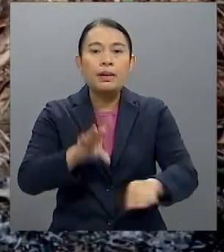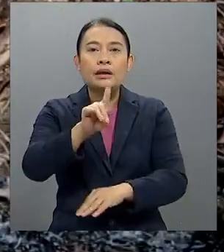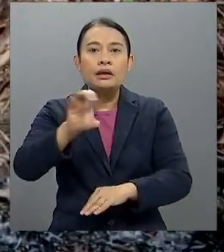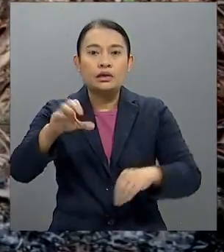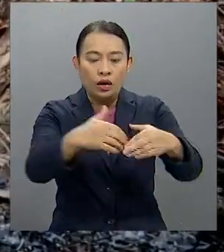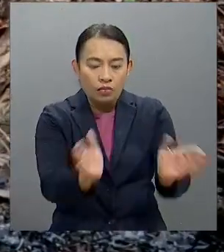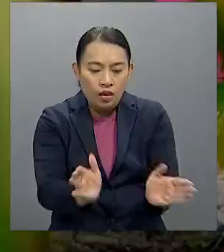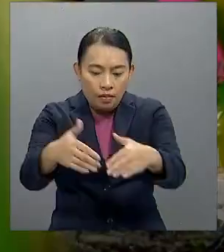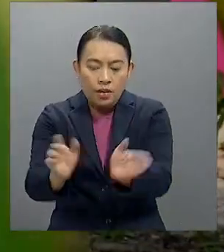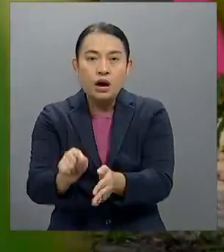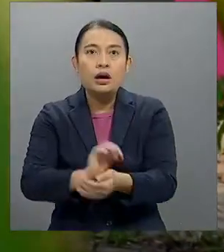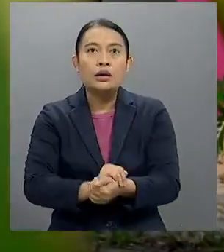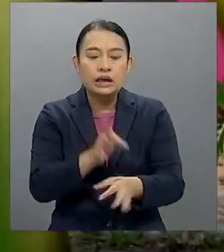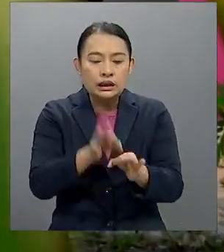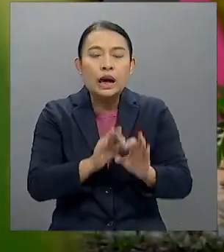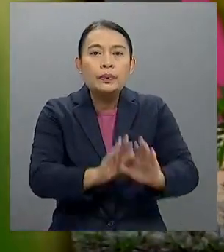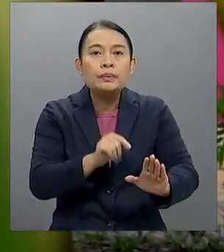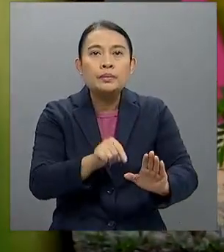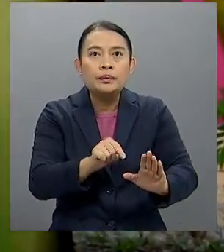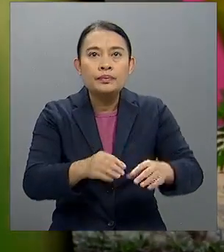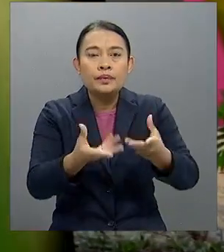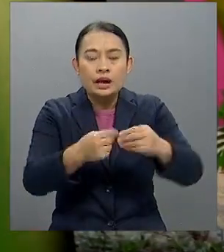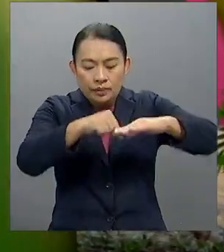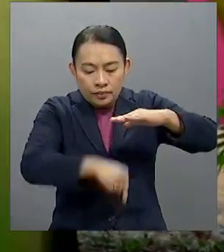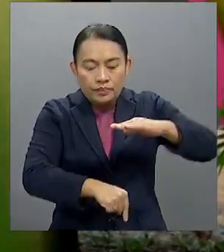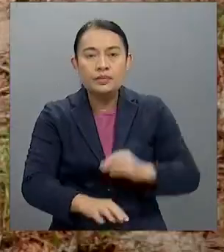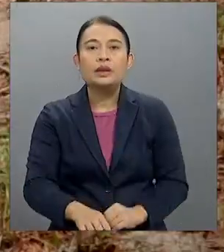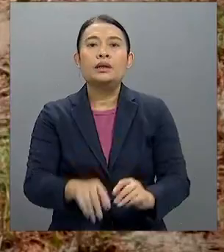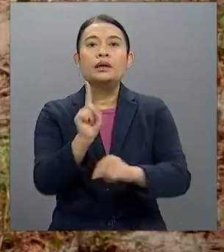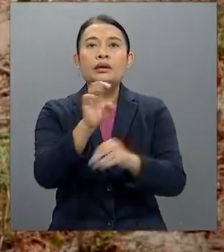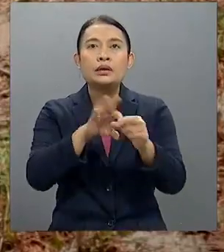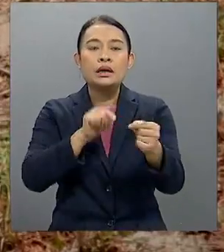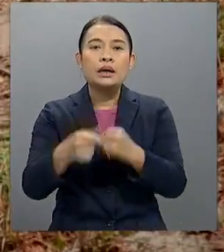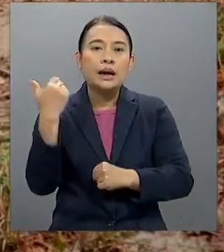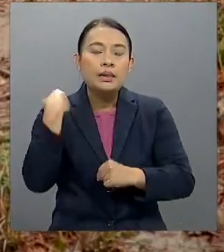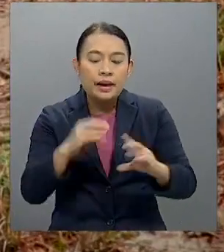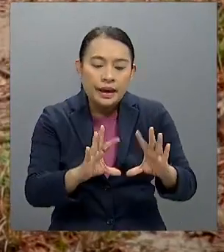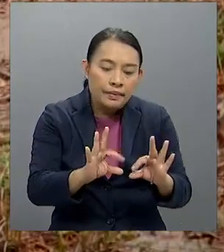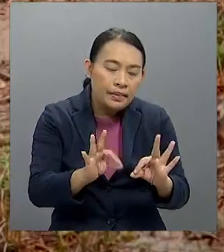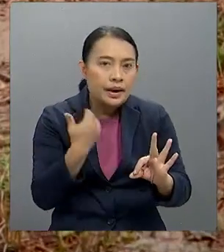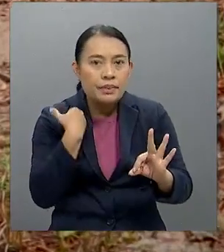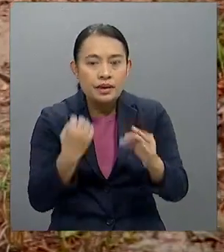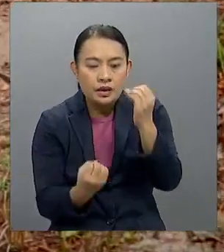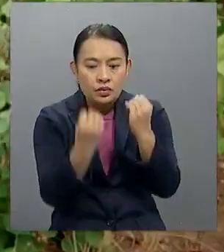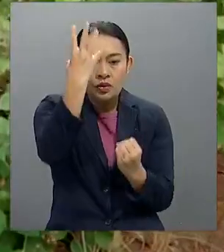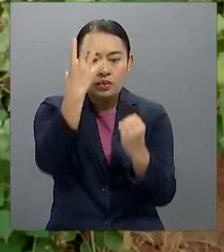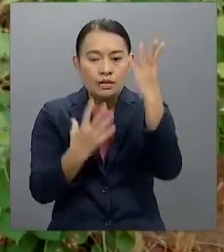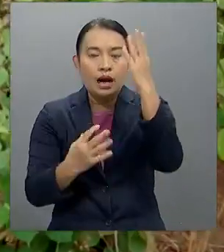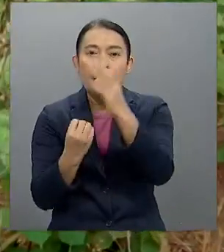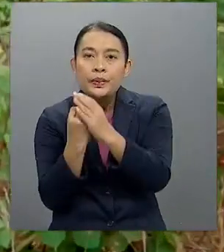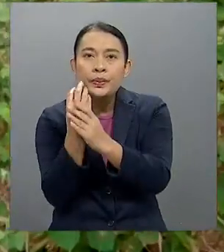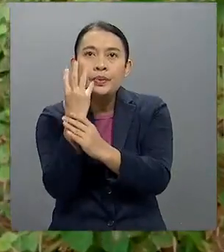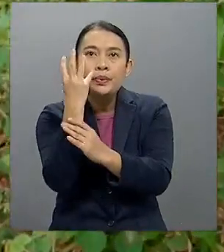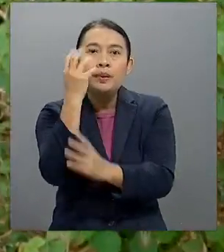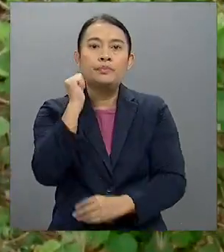นาคารน้ำใต้ดินบางจุดในตำบลแก้มอ้นเริ่มมีความชุ่มชื้นต้นไม้สามารถเจริญเติบโตได้เป็นอย่างดี